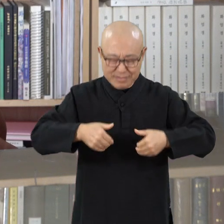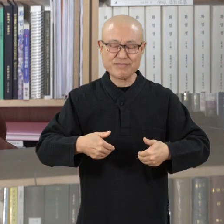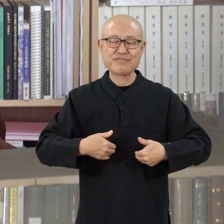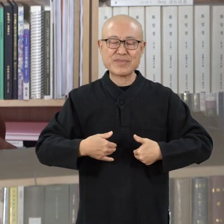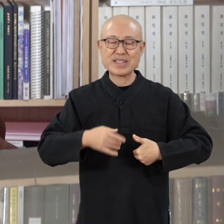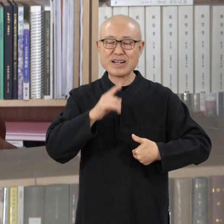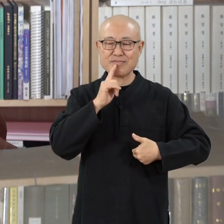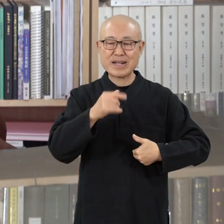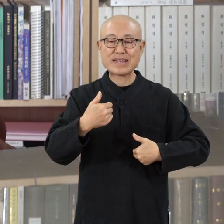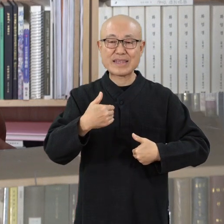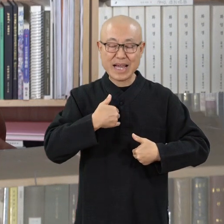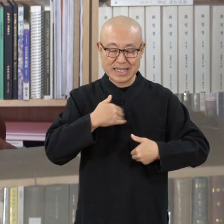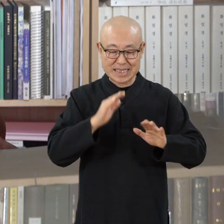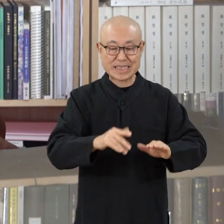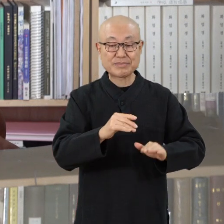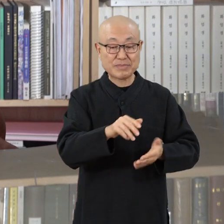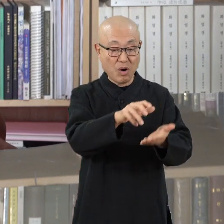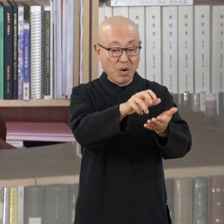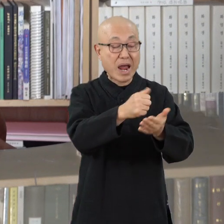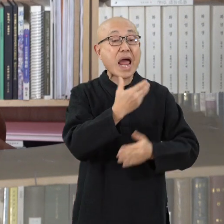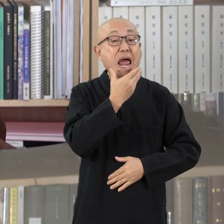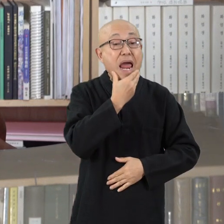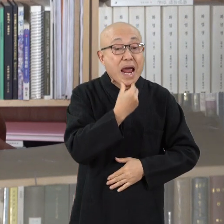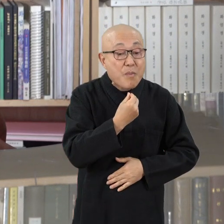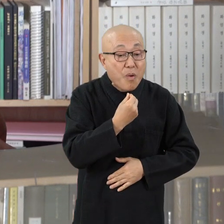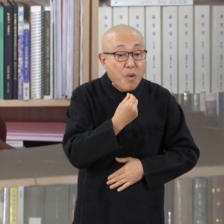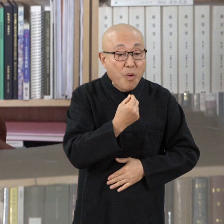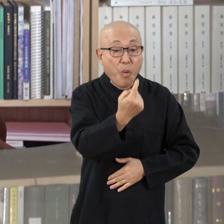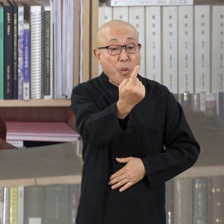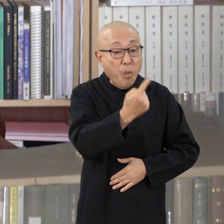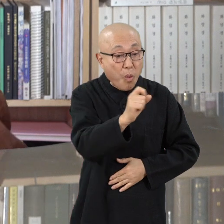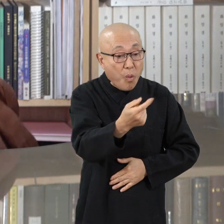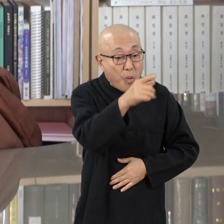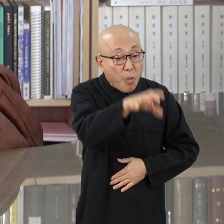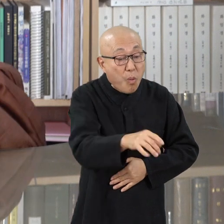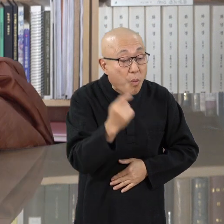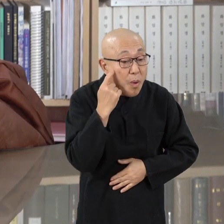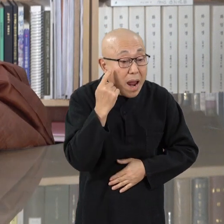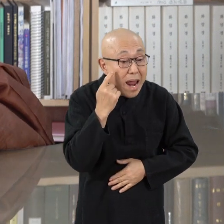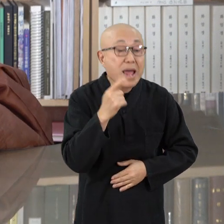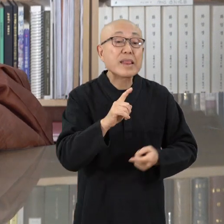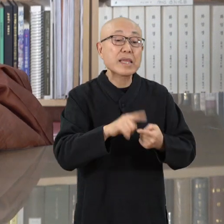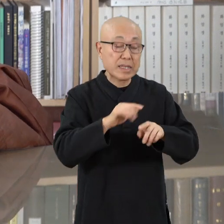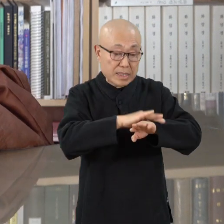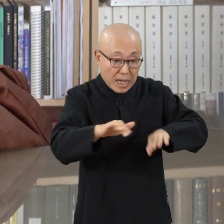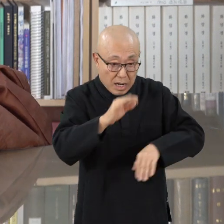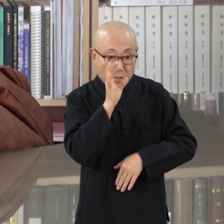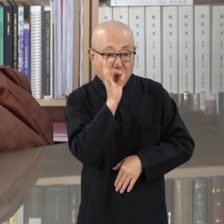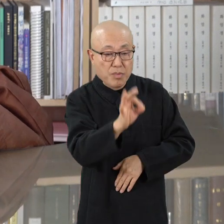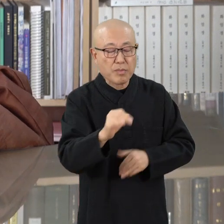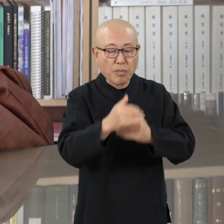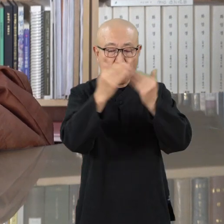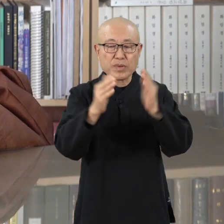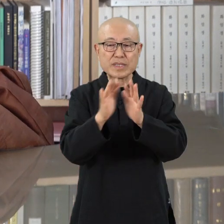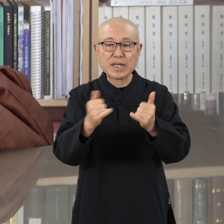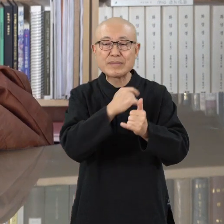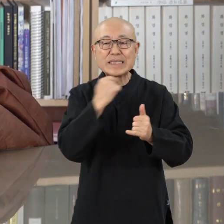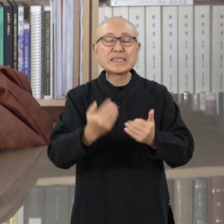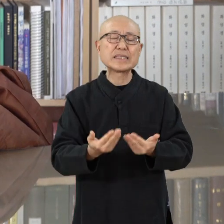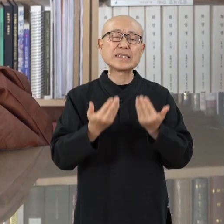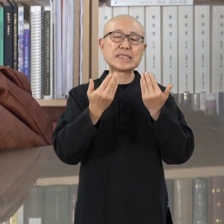그러시거든요. 나의 이 행복이 어디에서 오는 것일까 이렇게 살펴보면은 모든 사람의 어떤